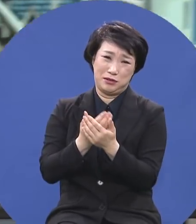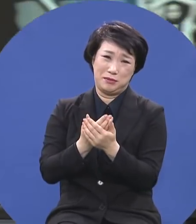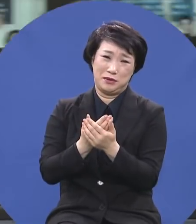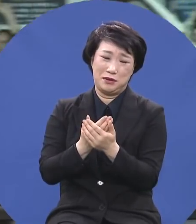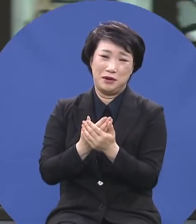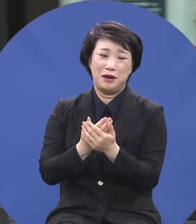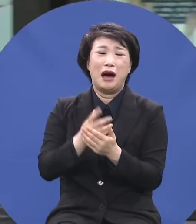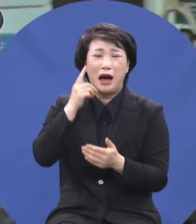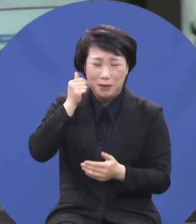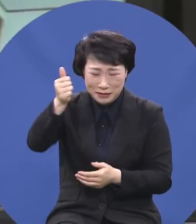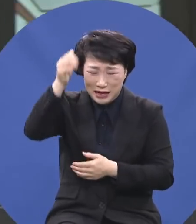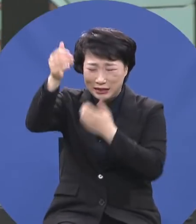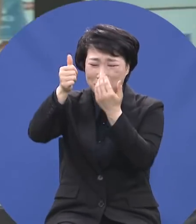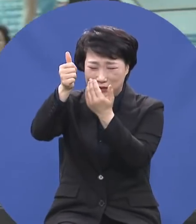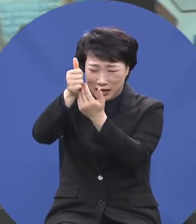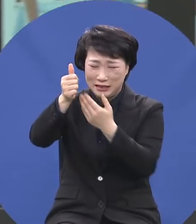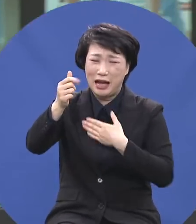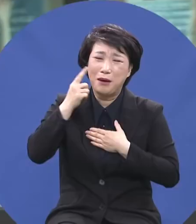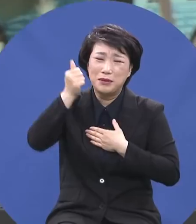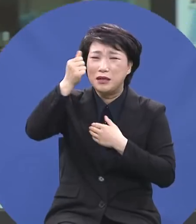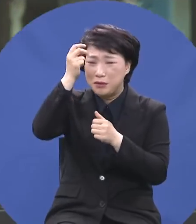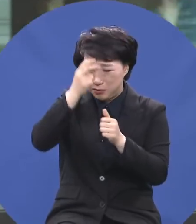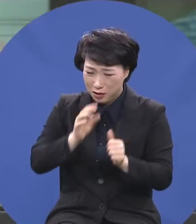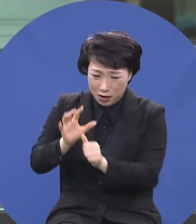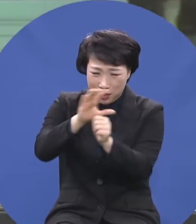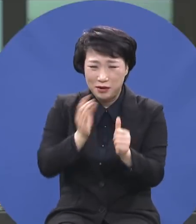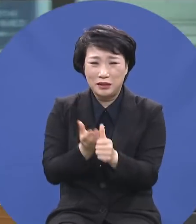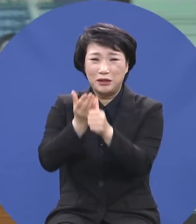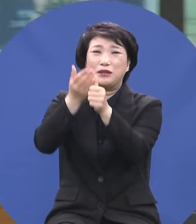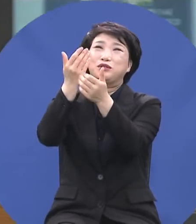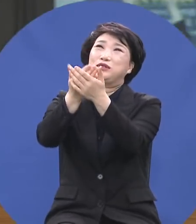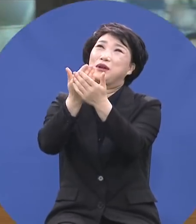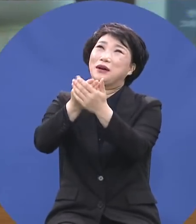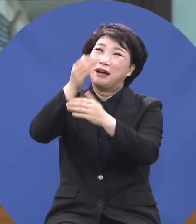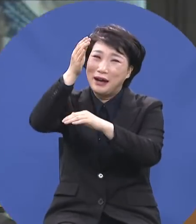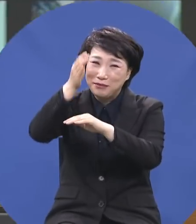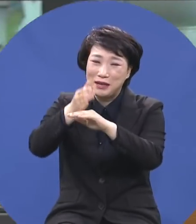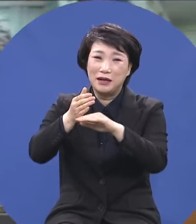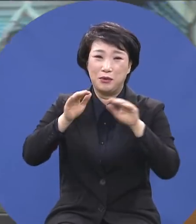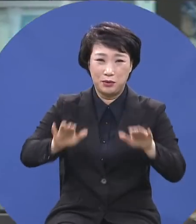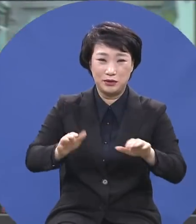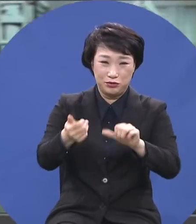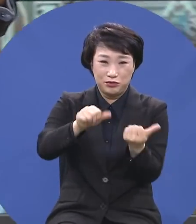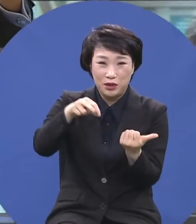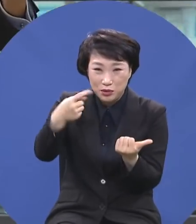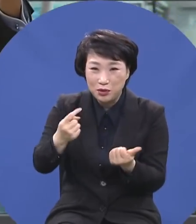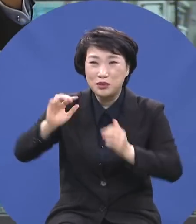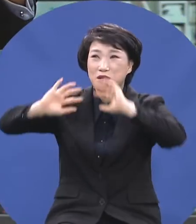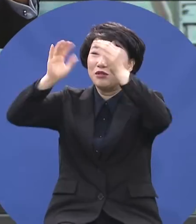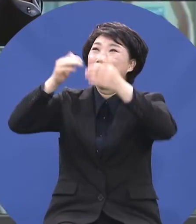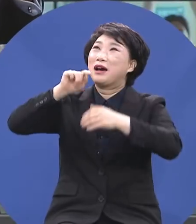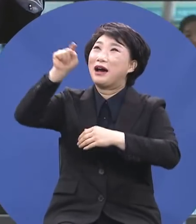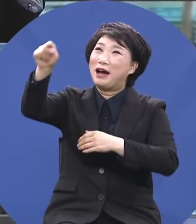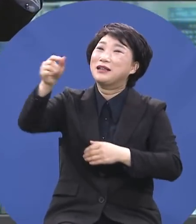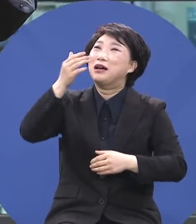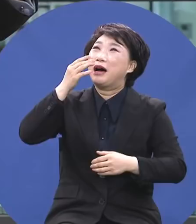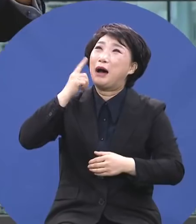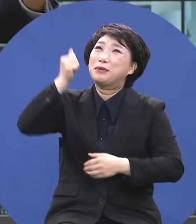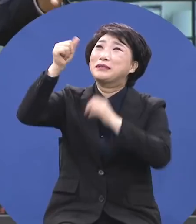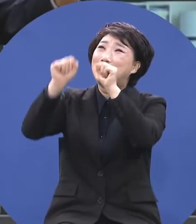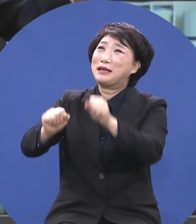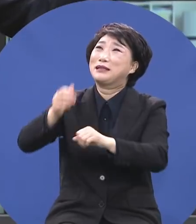하셨으니 아버지 앞에서 아버지 보호와 양육을 받게 하시기 감사합니다. 내가 오늘 죽어도 천국 갈 수 있는 내 아버지가